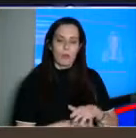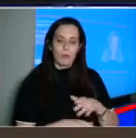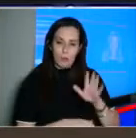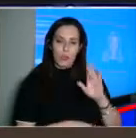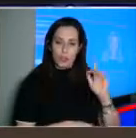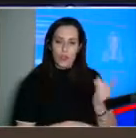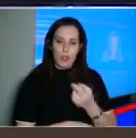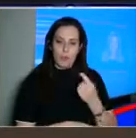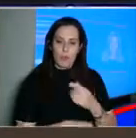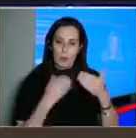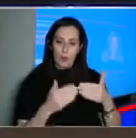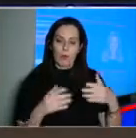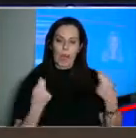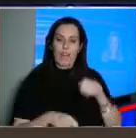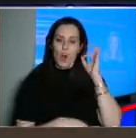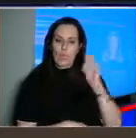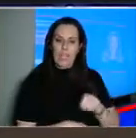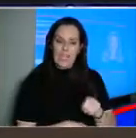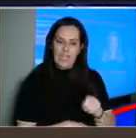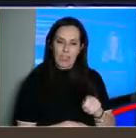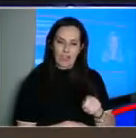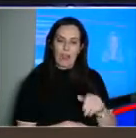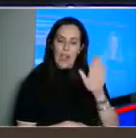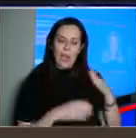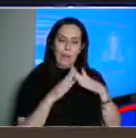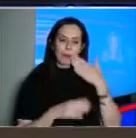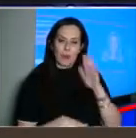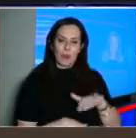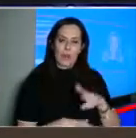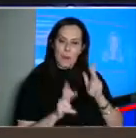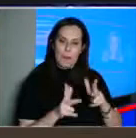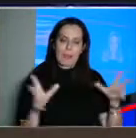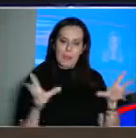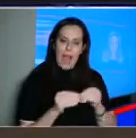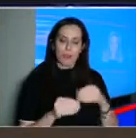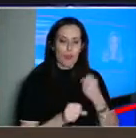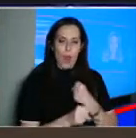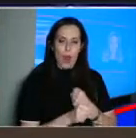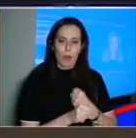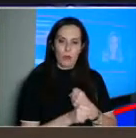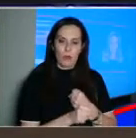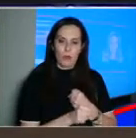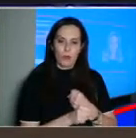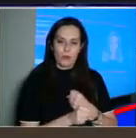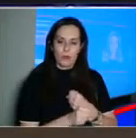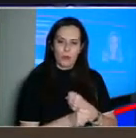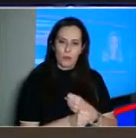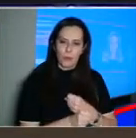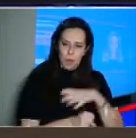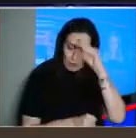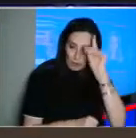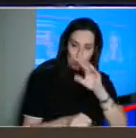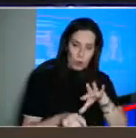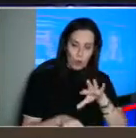של... בקידום של חברות כנסת... גם מהבית היהודי וגם ממרץ ביחד שפעלו. שאלה כן, כל הדברים לא היו